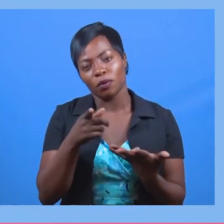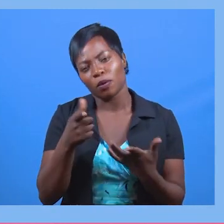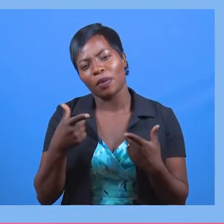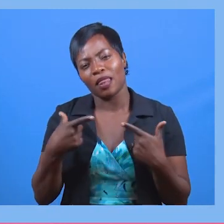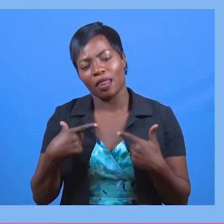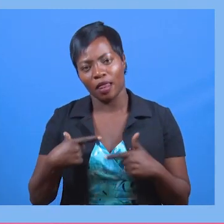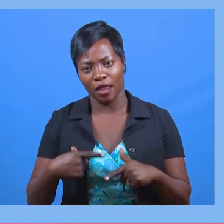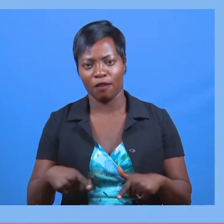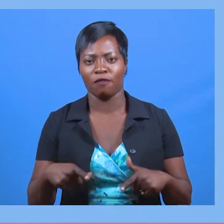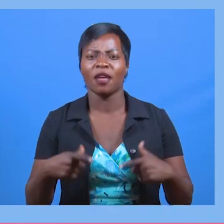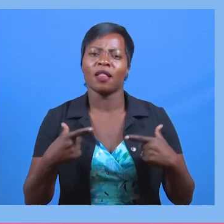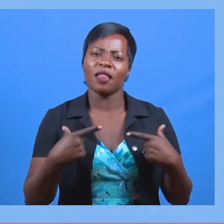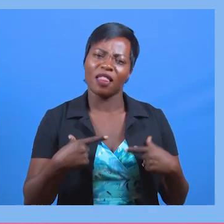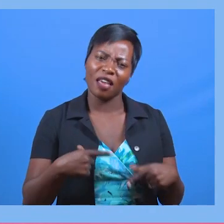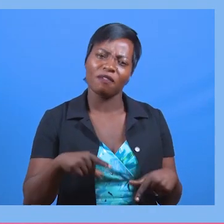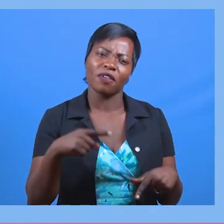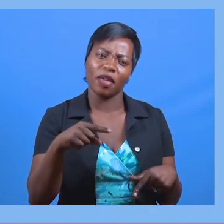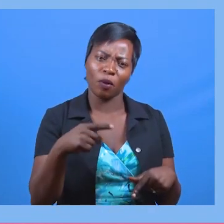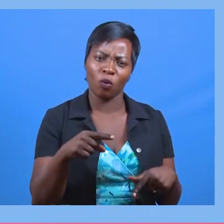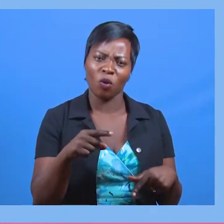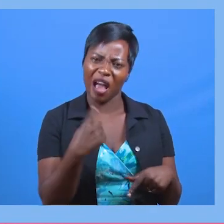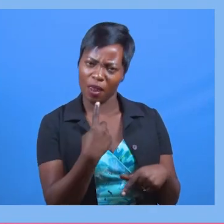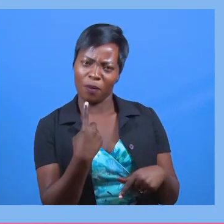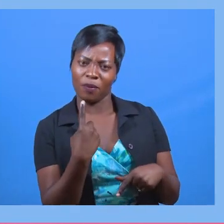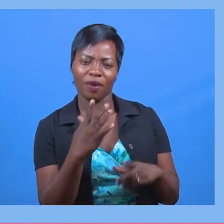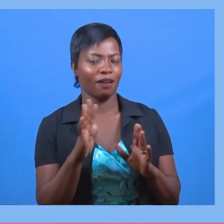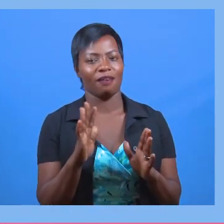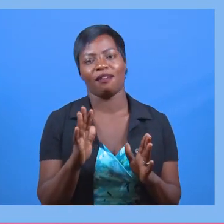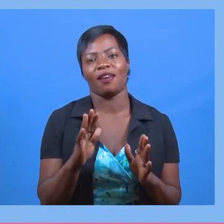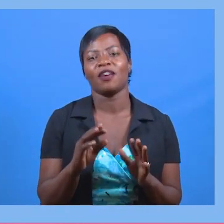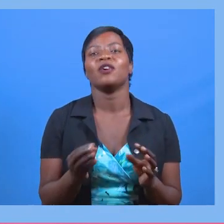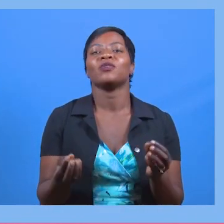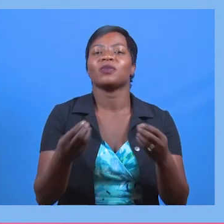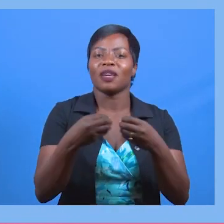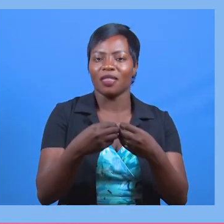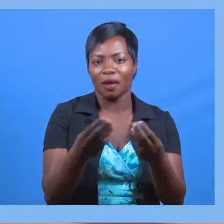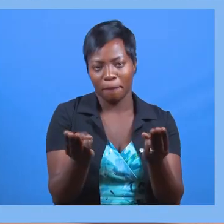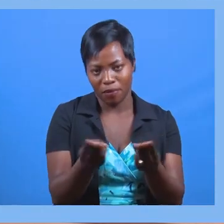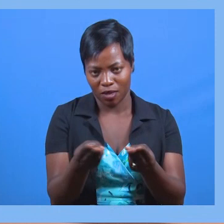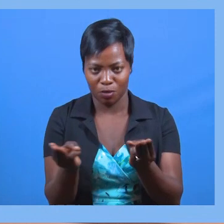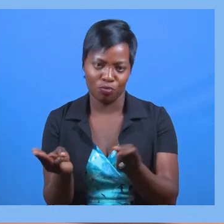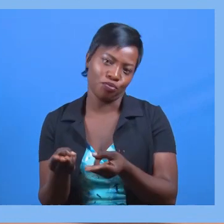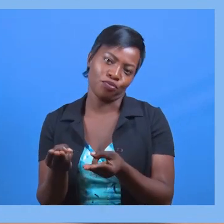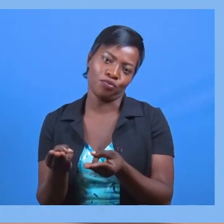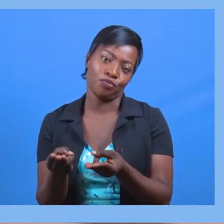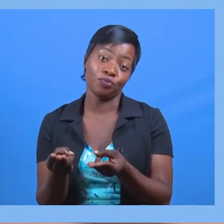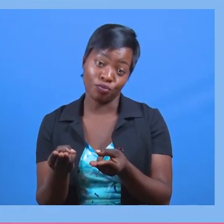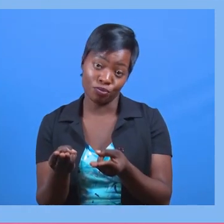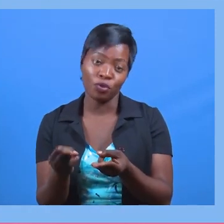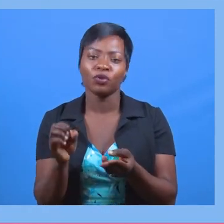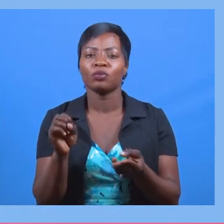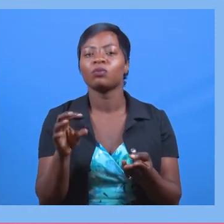uri kurarama uri pana vanhu, uchibva muvanhu. Saka mukubva muvanhu umomo